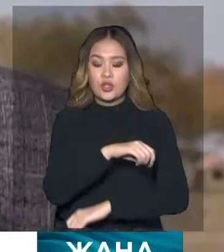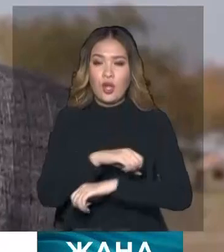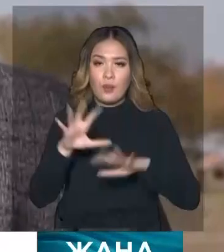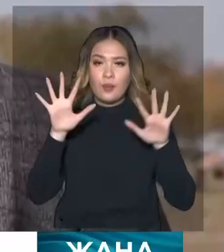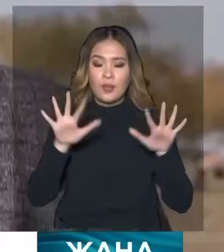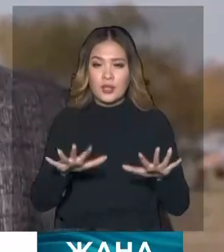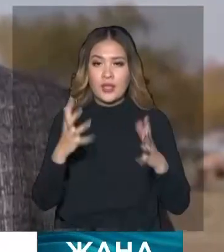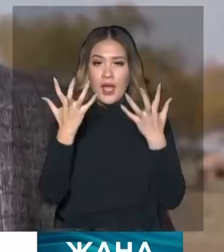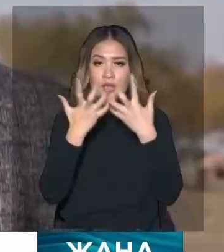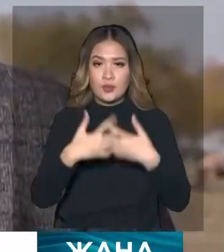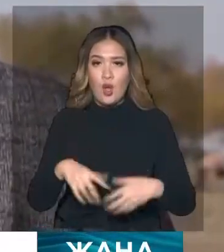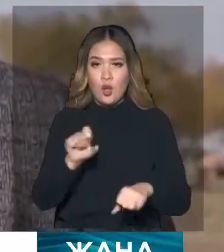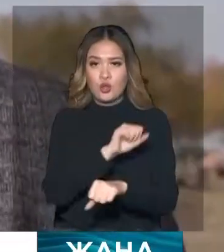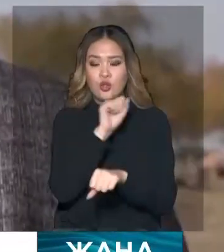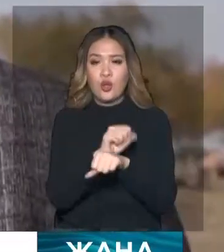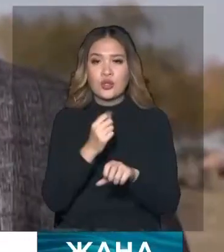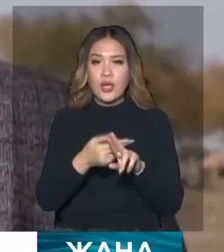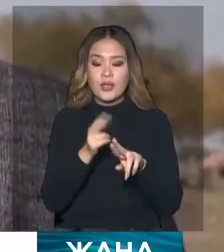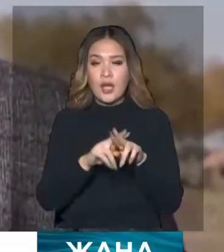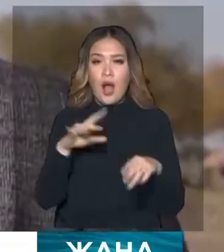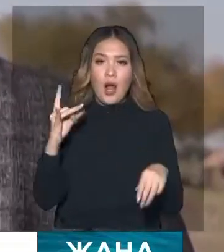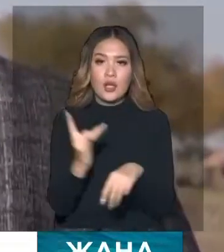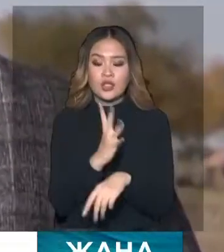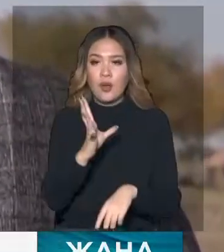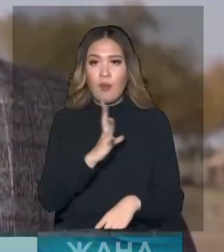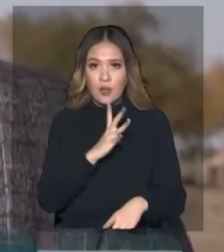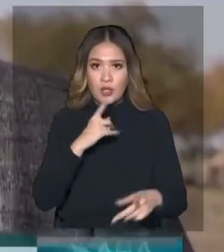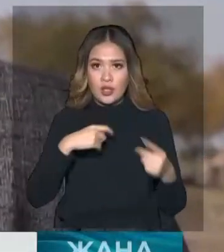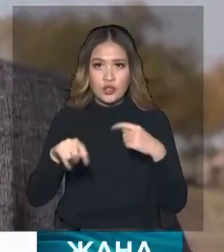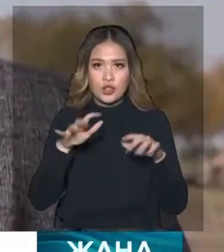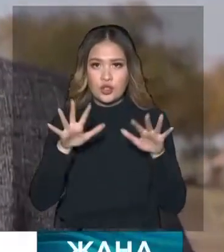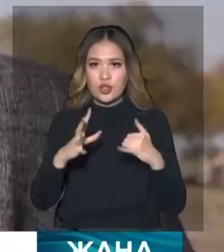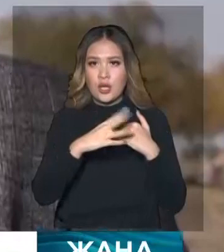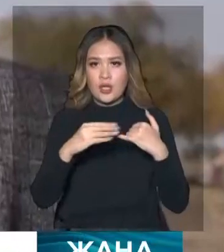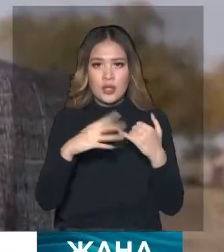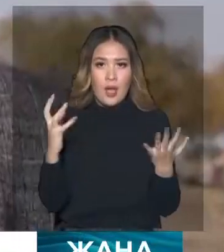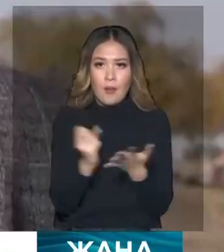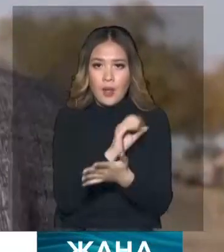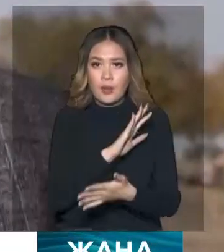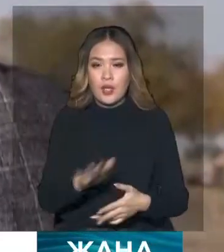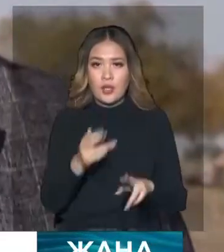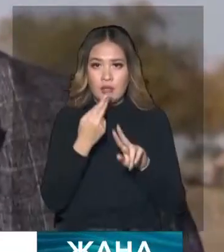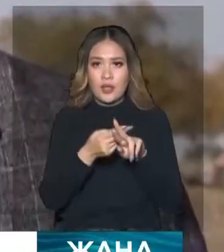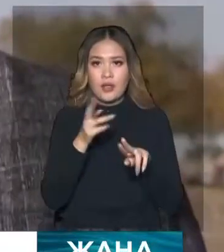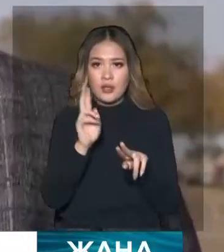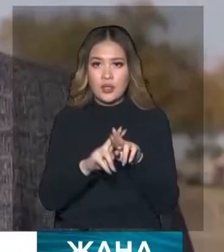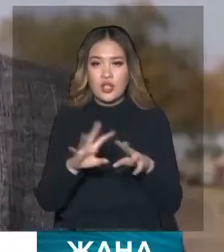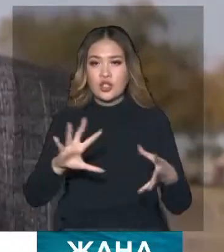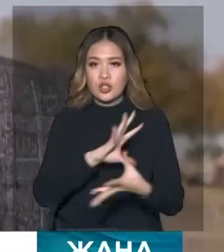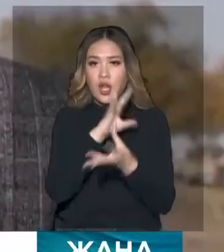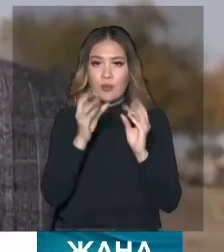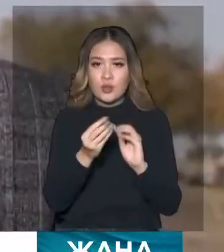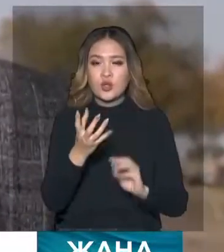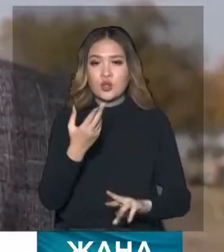шалғайлығының есебінен ол да тоқтады. Мысалы, алғашқыда өткізетін жер табылмай қалды. Мысалы, жалпы сол кезде